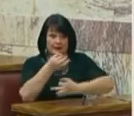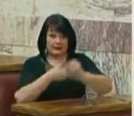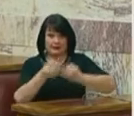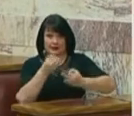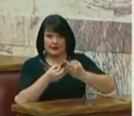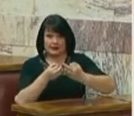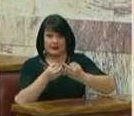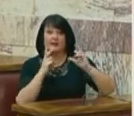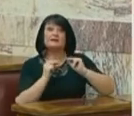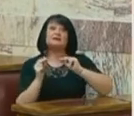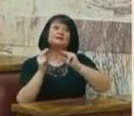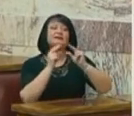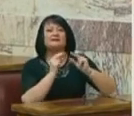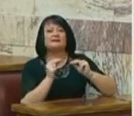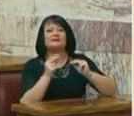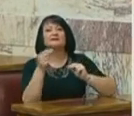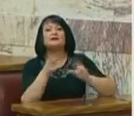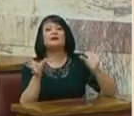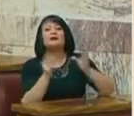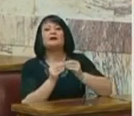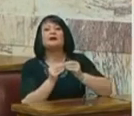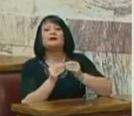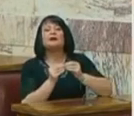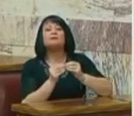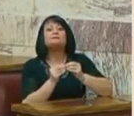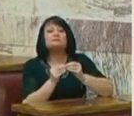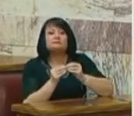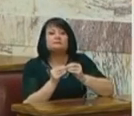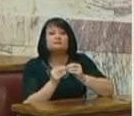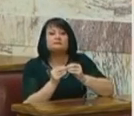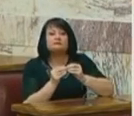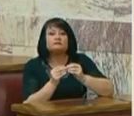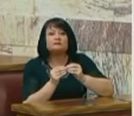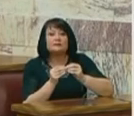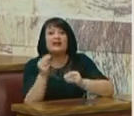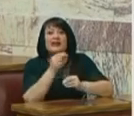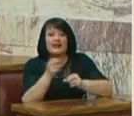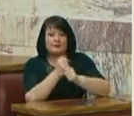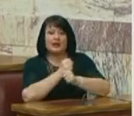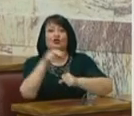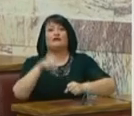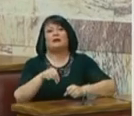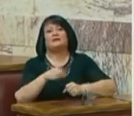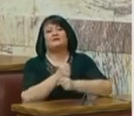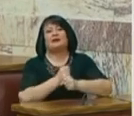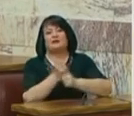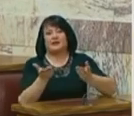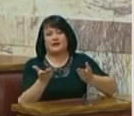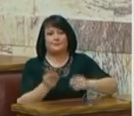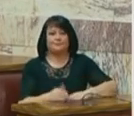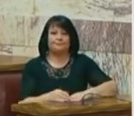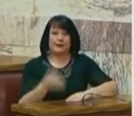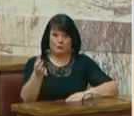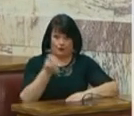η συζήτηση αυτή σχετικά με την ιστορία του Νοβάρτης. Σαν να λέτε από μια